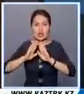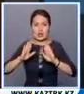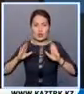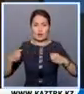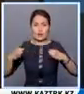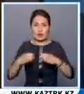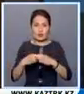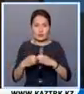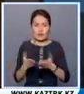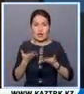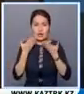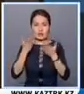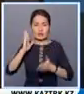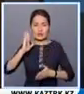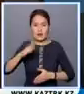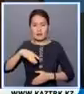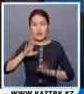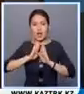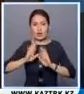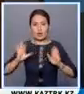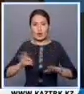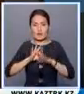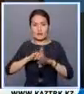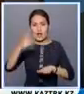көрме бюросына баяндама жасаймыз. Көрмені өткізу үшін